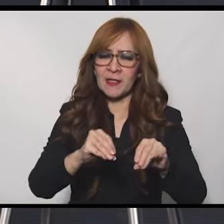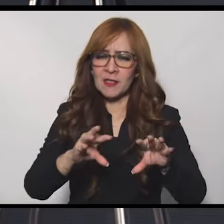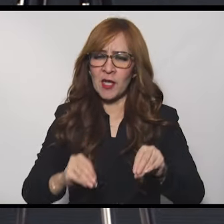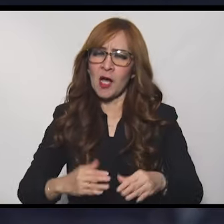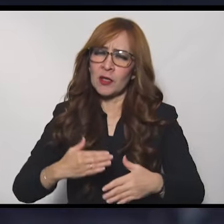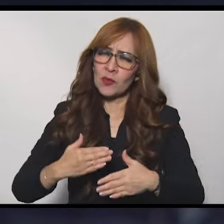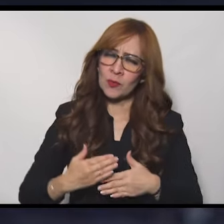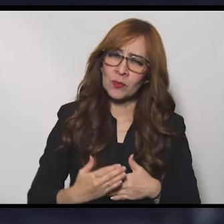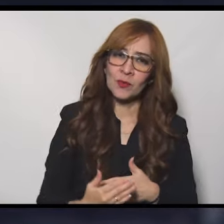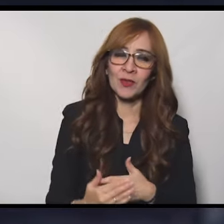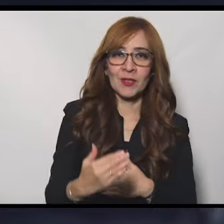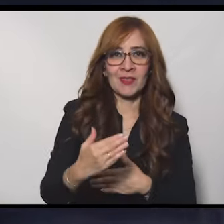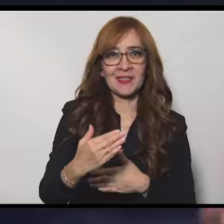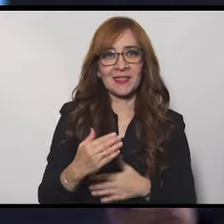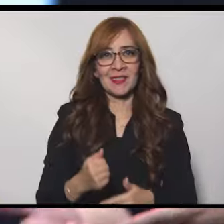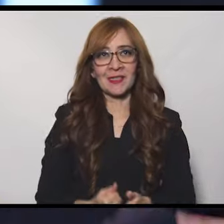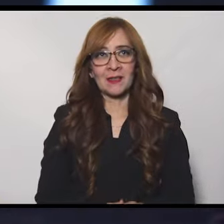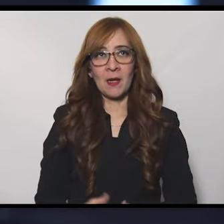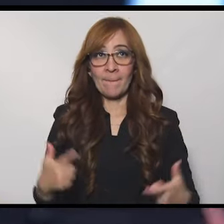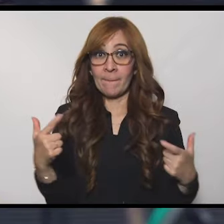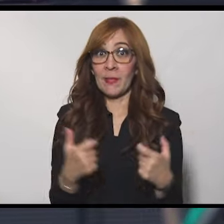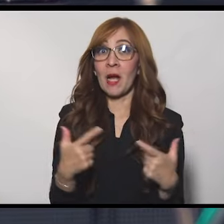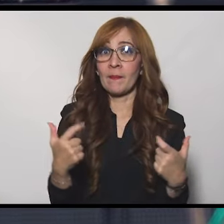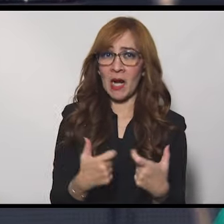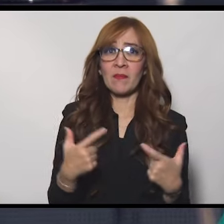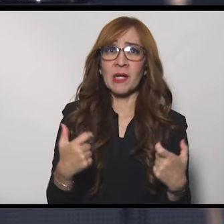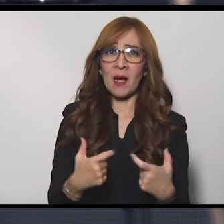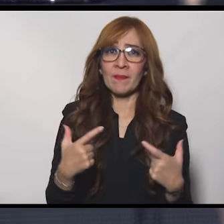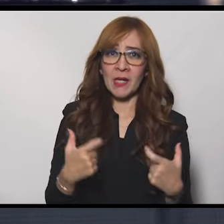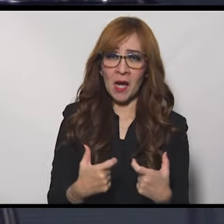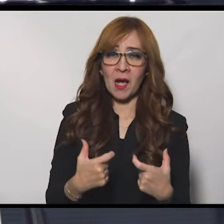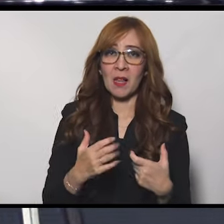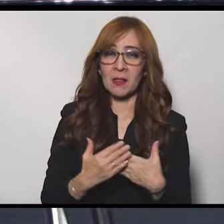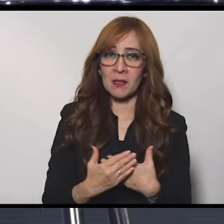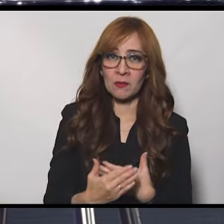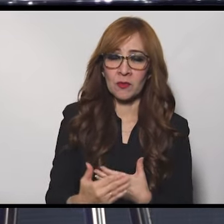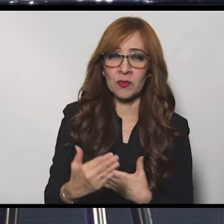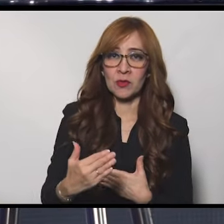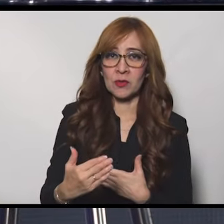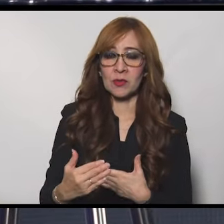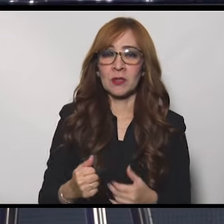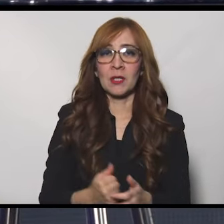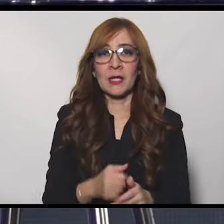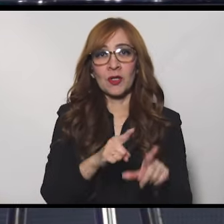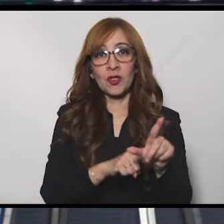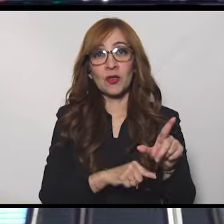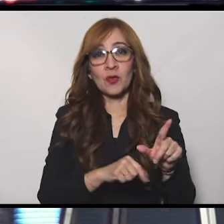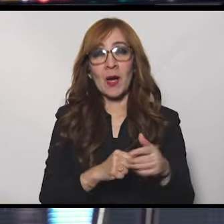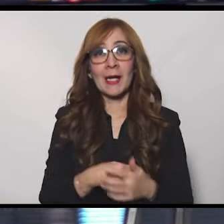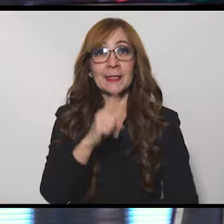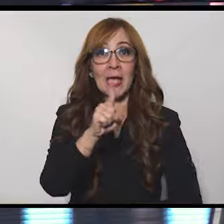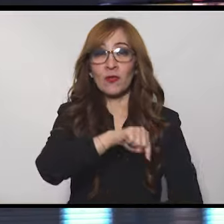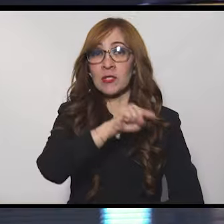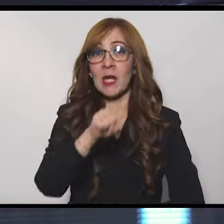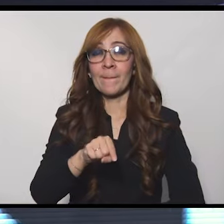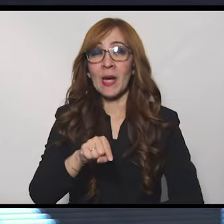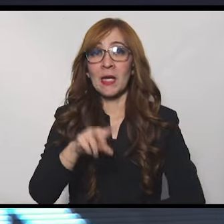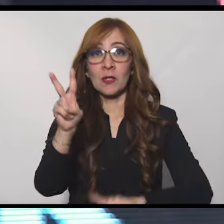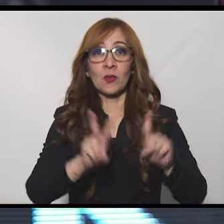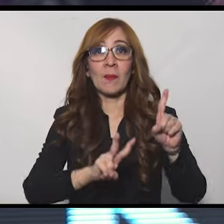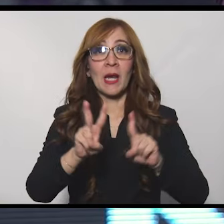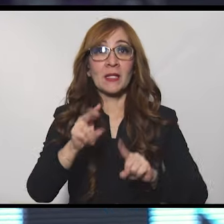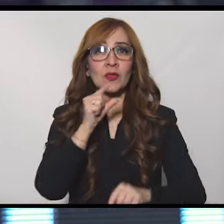terus. Gawe yang ngapain? Peperangan. Perang terus Yosua 1 sampai dengan 12. Perang terus untuk bisa